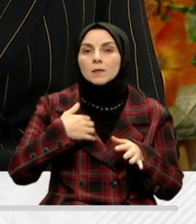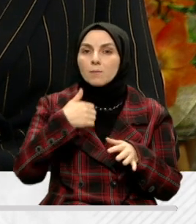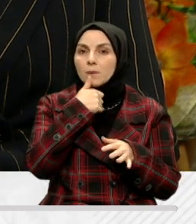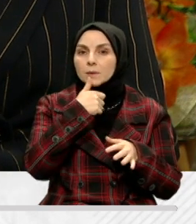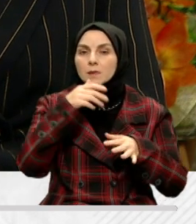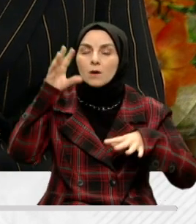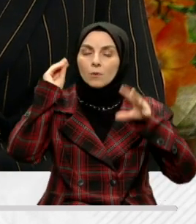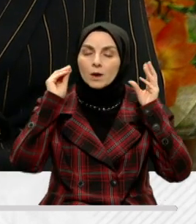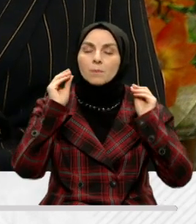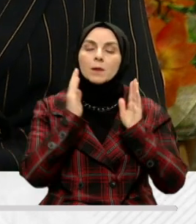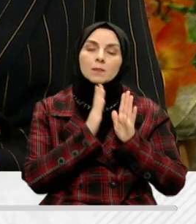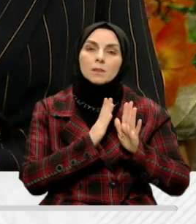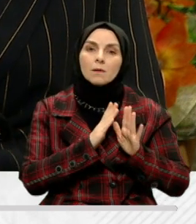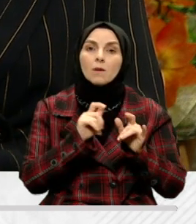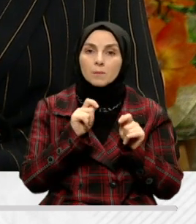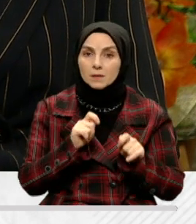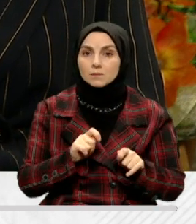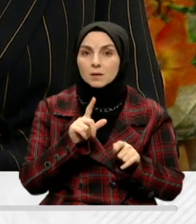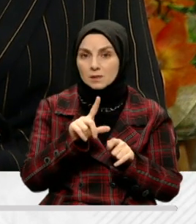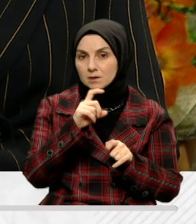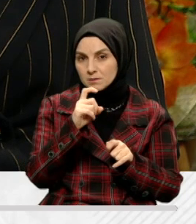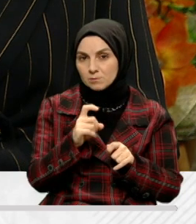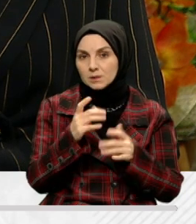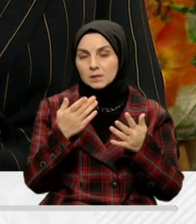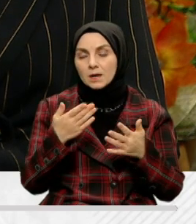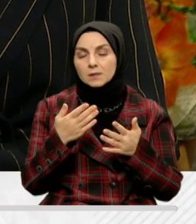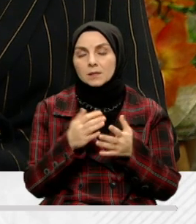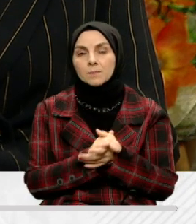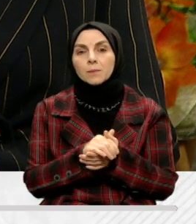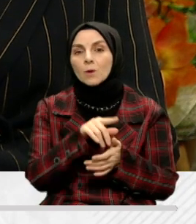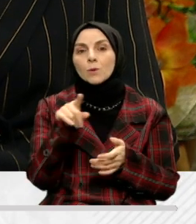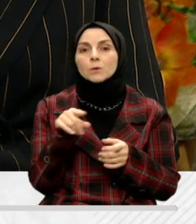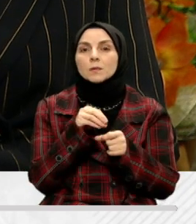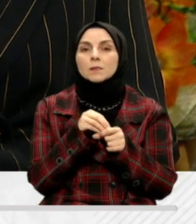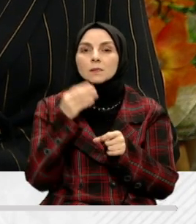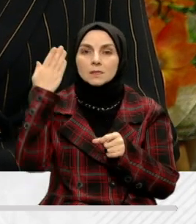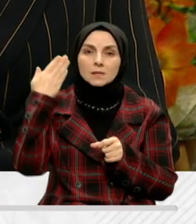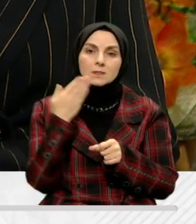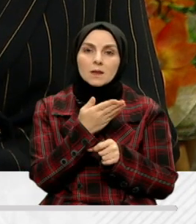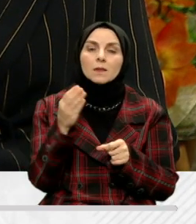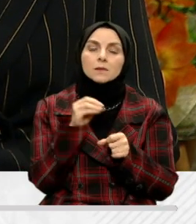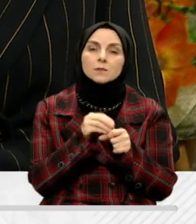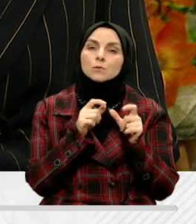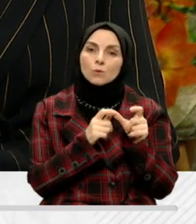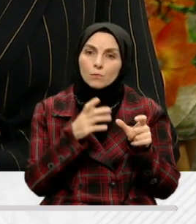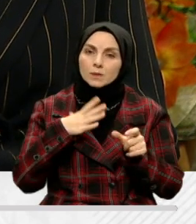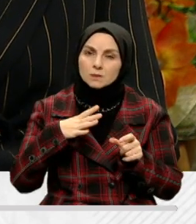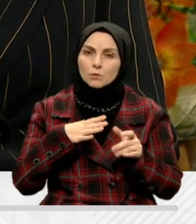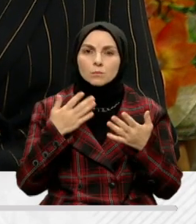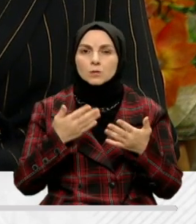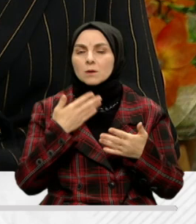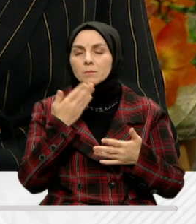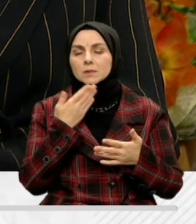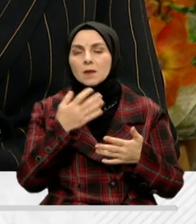anne babalar, bizleri izleyen de ekran başında olanlar da belki merak edecektir. Onlar adına da sormak istiyorum. Şimdi bir anne örneğin akşam oldu, açıp dizisini